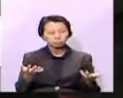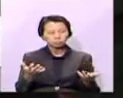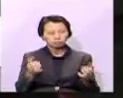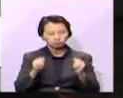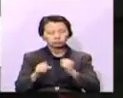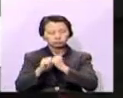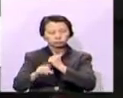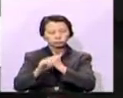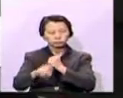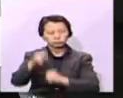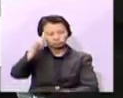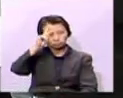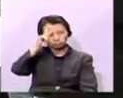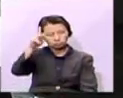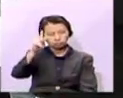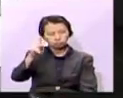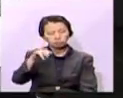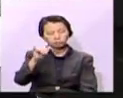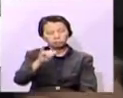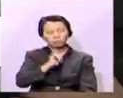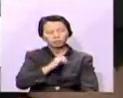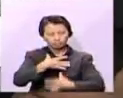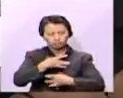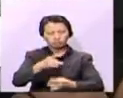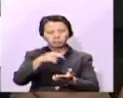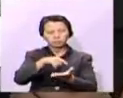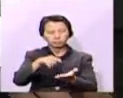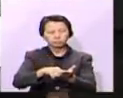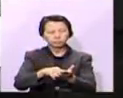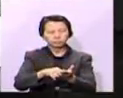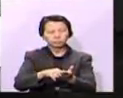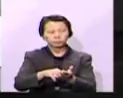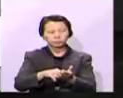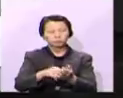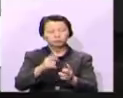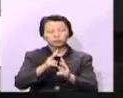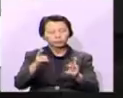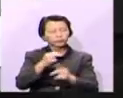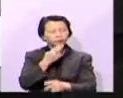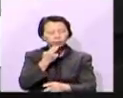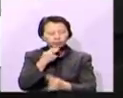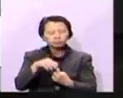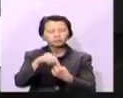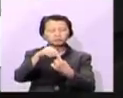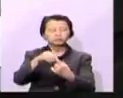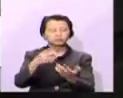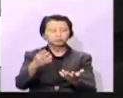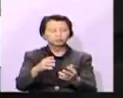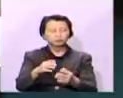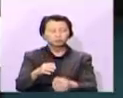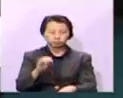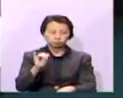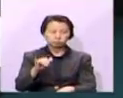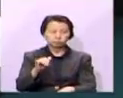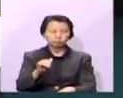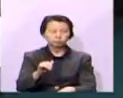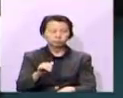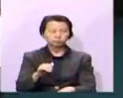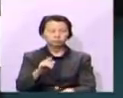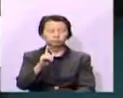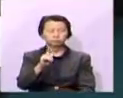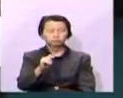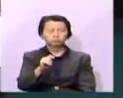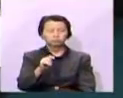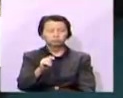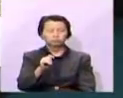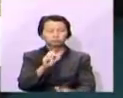how can we promote Kelantan, and yeah, I like this very unique and. Ya, yeah, traditional thing. Dan saya dapat deti